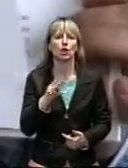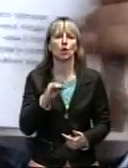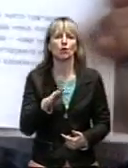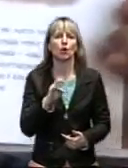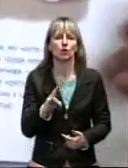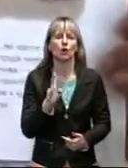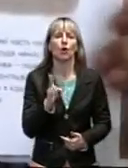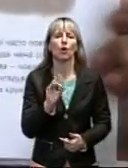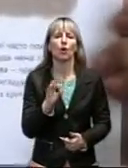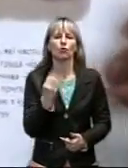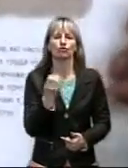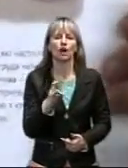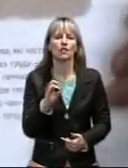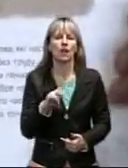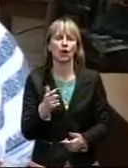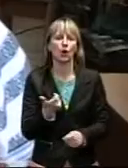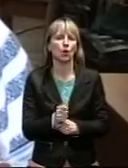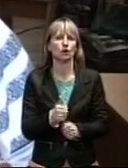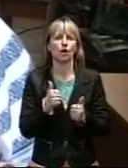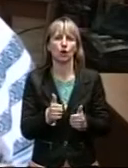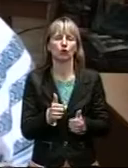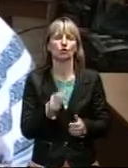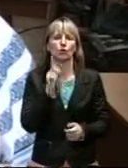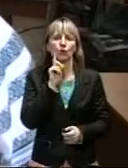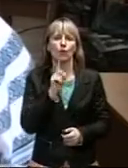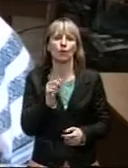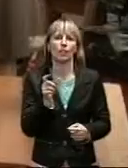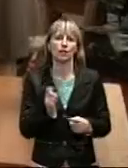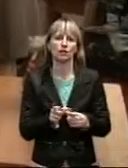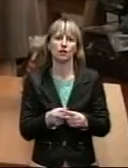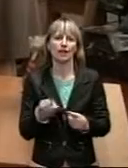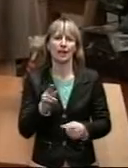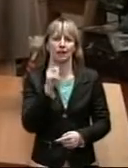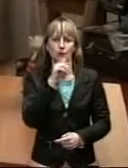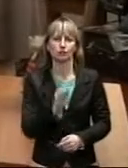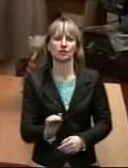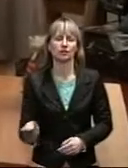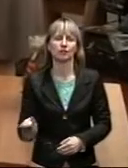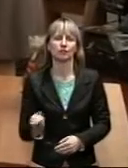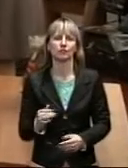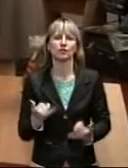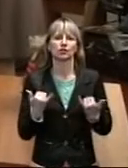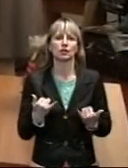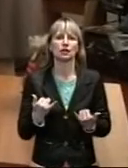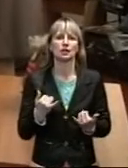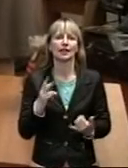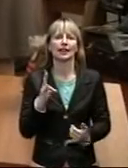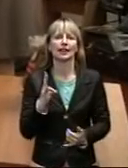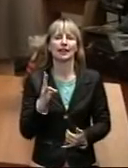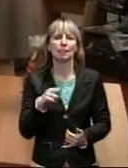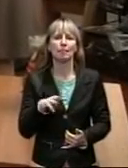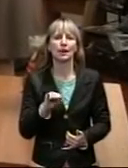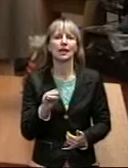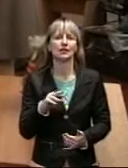Шанель. І причому дуже хорошою, адаптованою для дітей молодшого шкільного віку мовою. Наразі Микита планує написати продовження книги